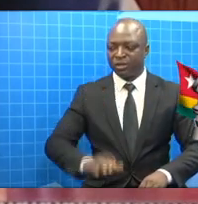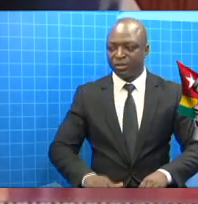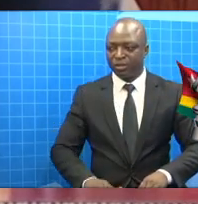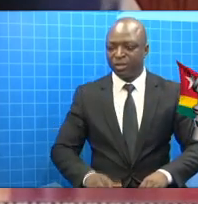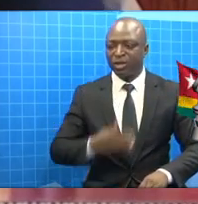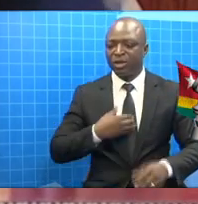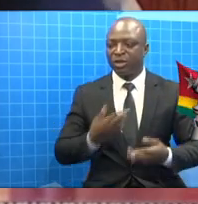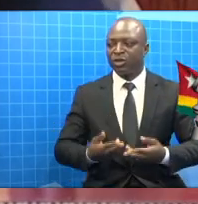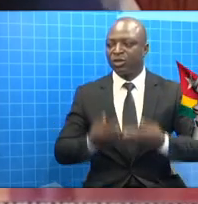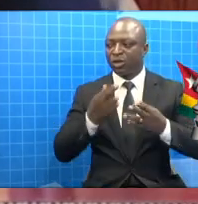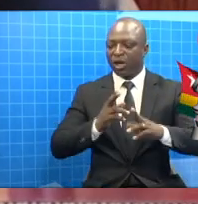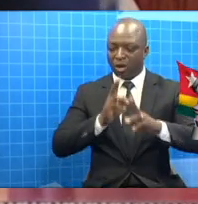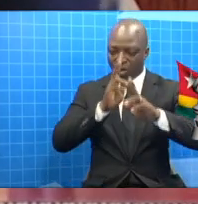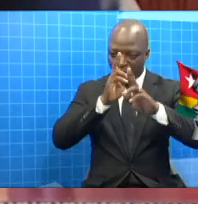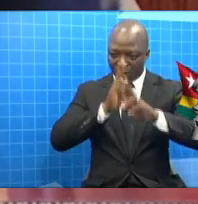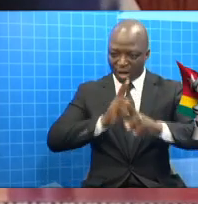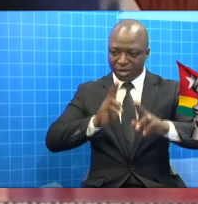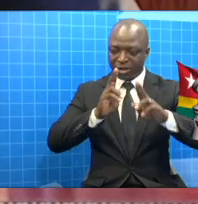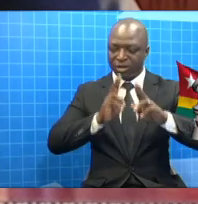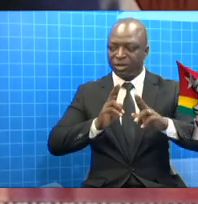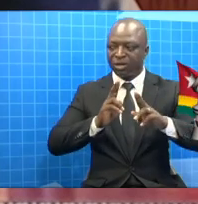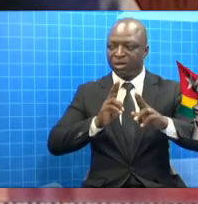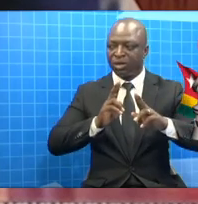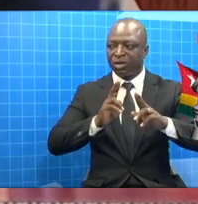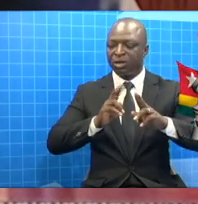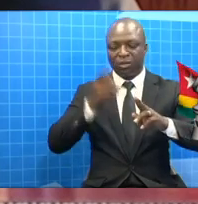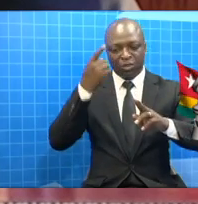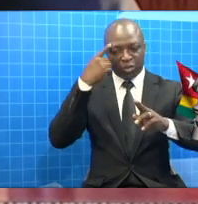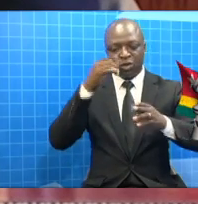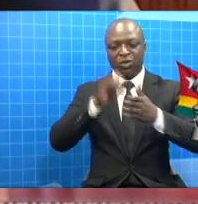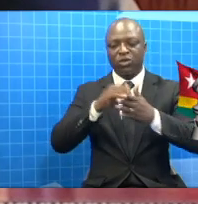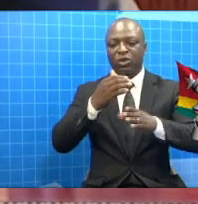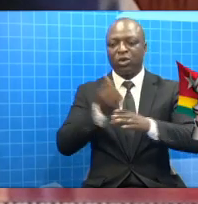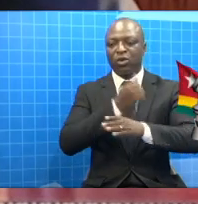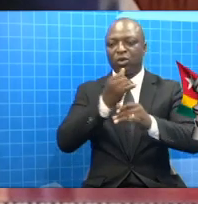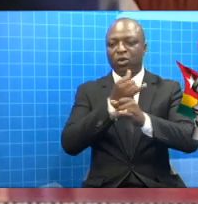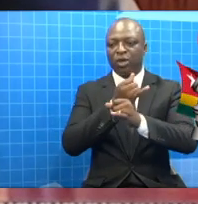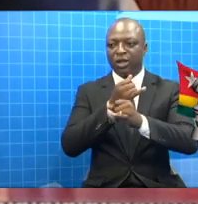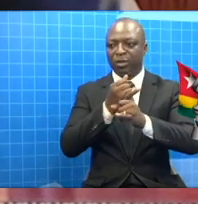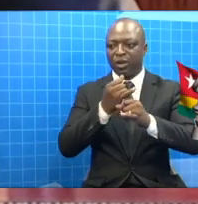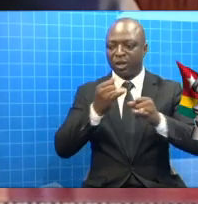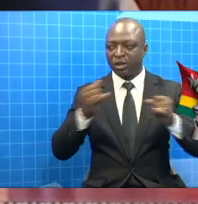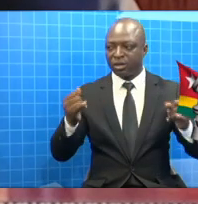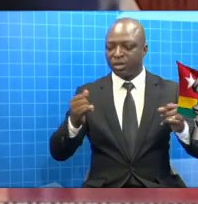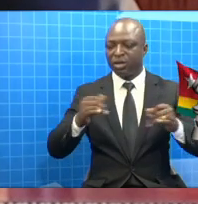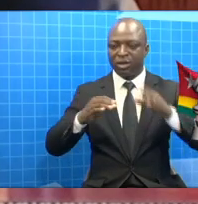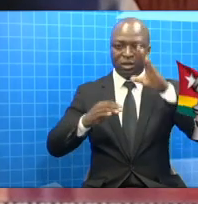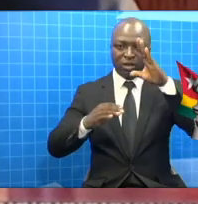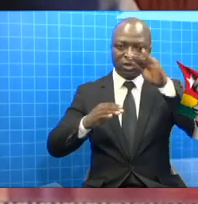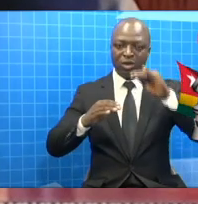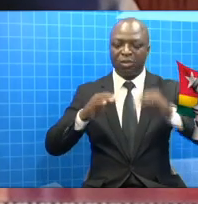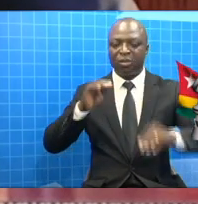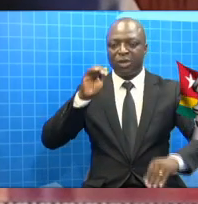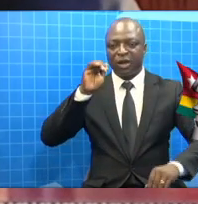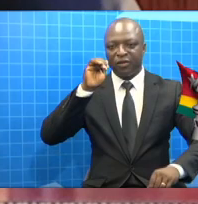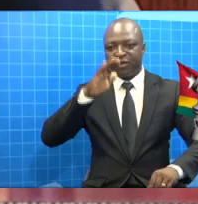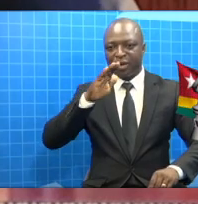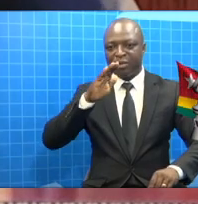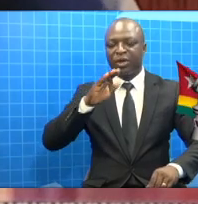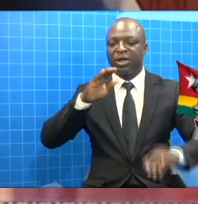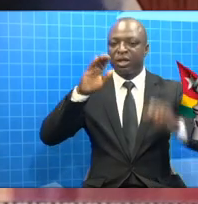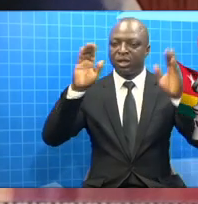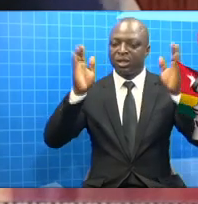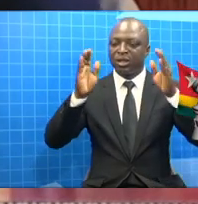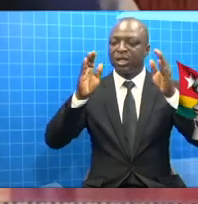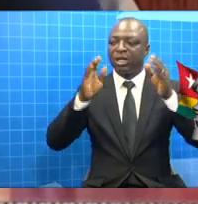1960. Je rends hommage aux héros de l'indépendance, ces hommes et femmes, célèbres